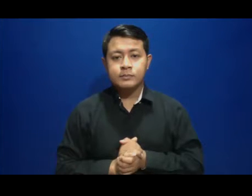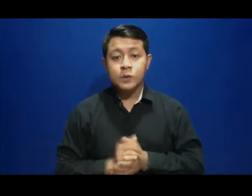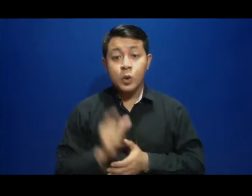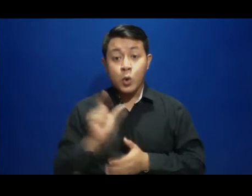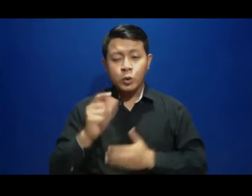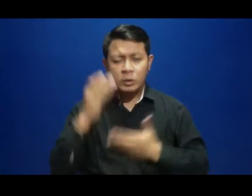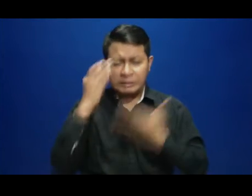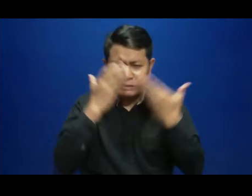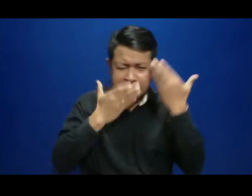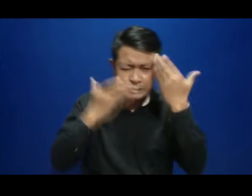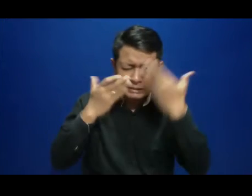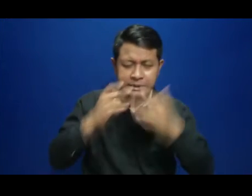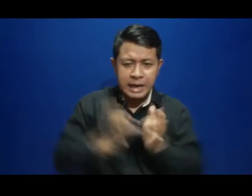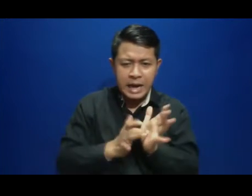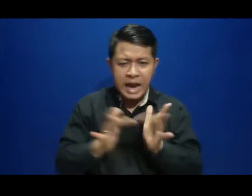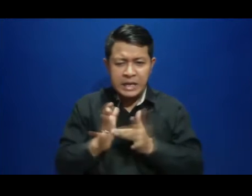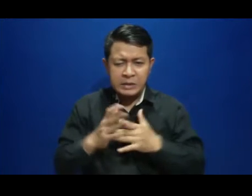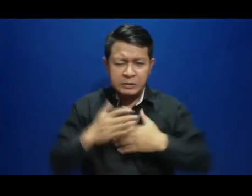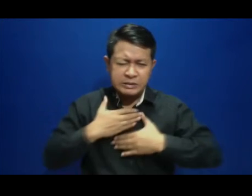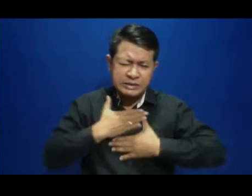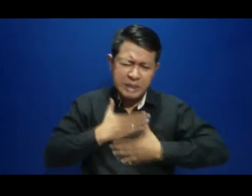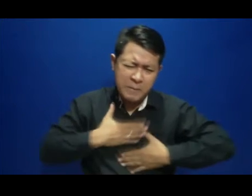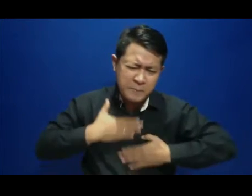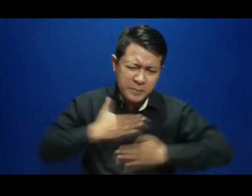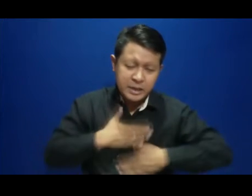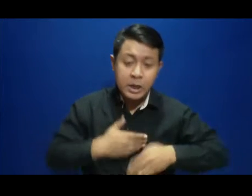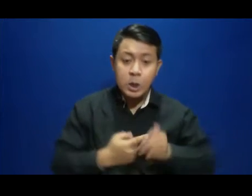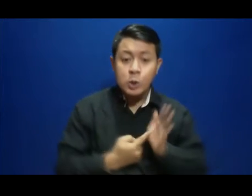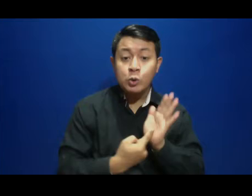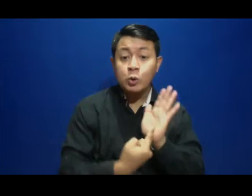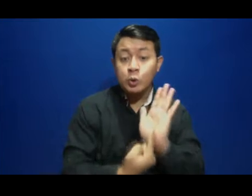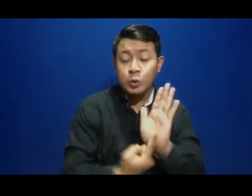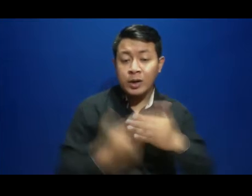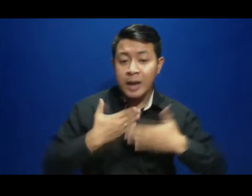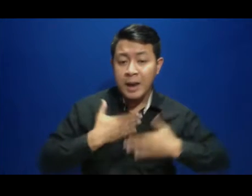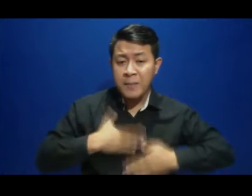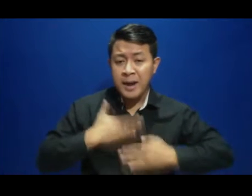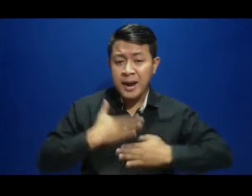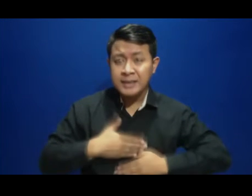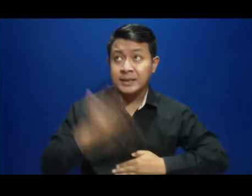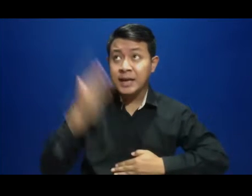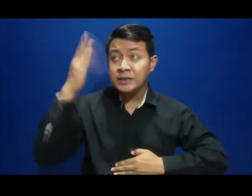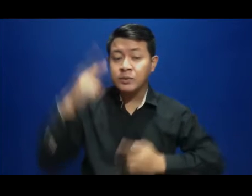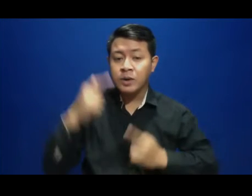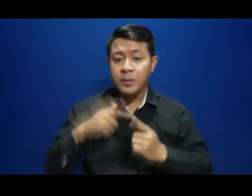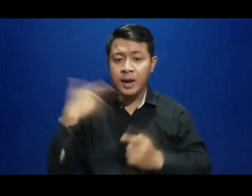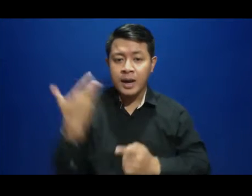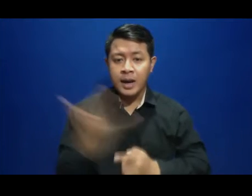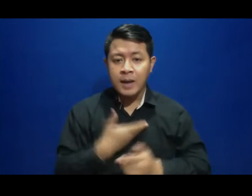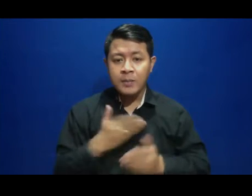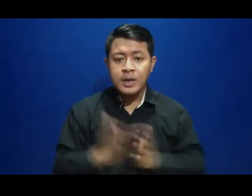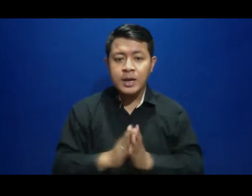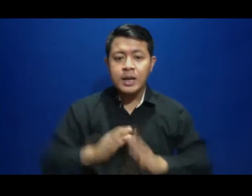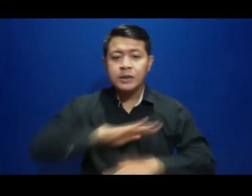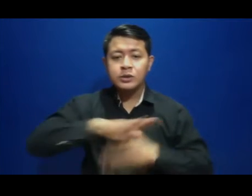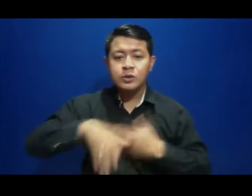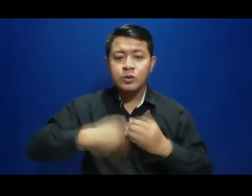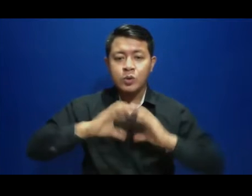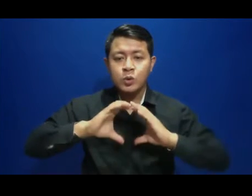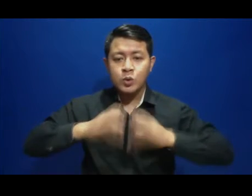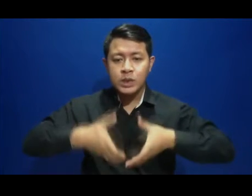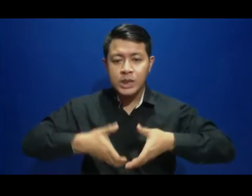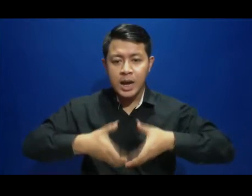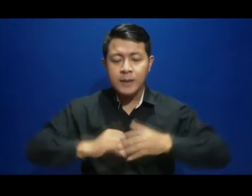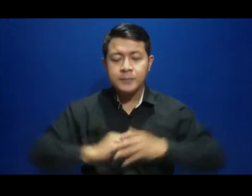Demi sengsara Yesus yang pedih, tunjukkanlah belas kasih-Mu kepada kami dan seluruh dunia.